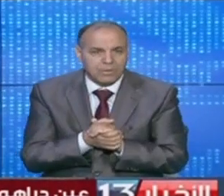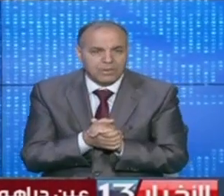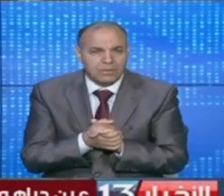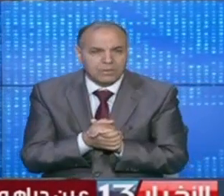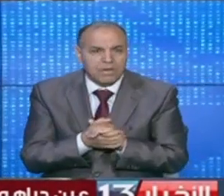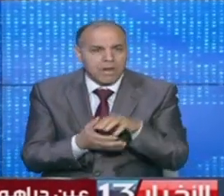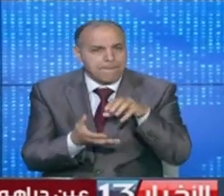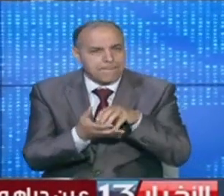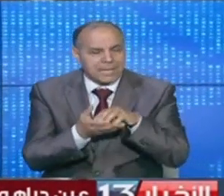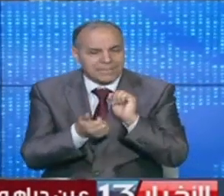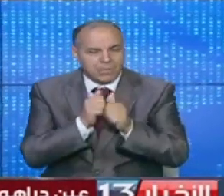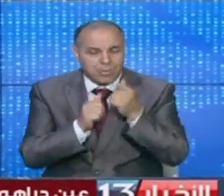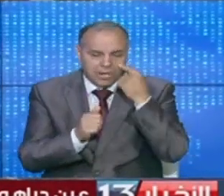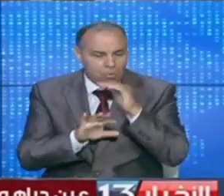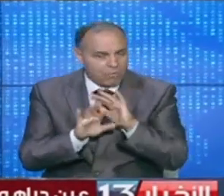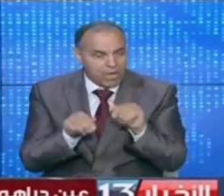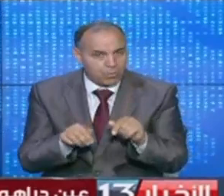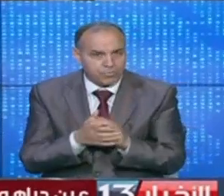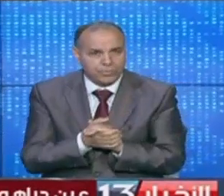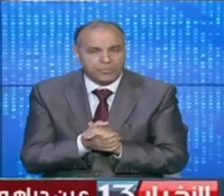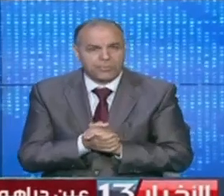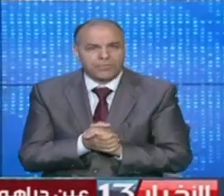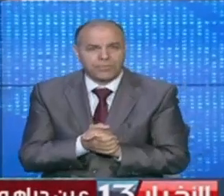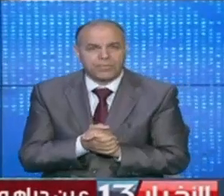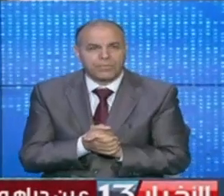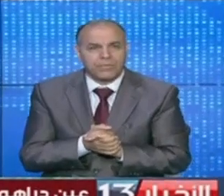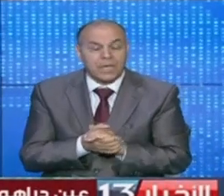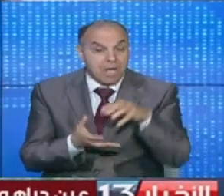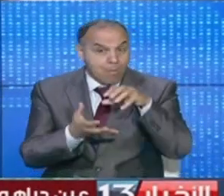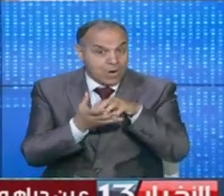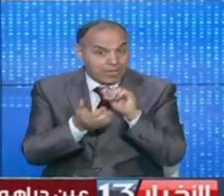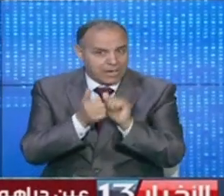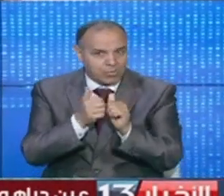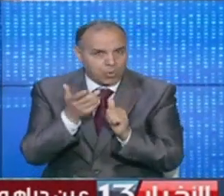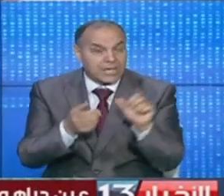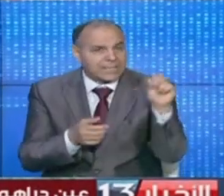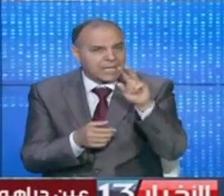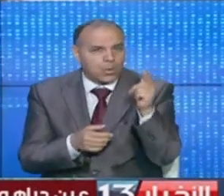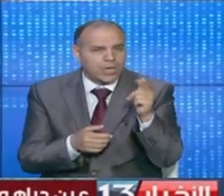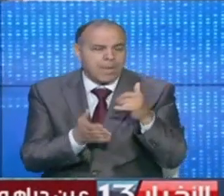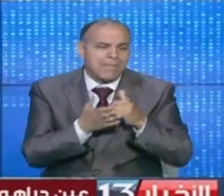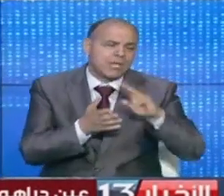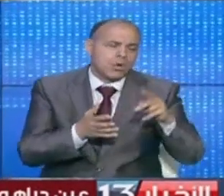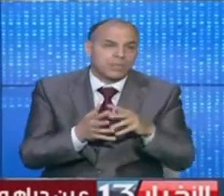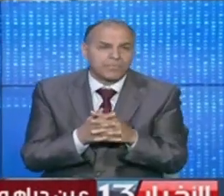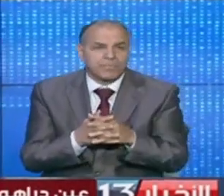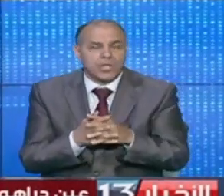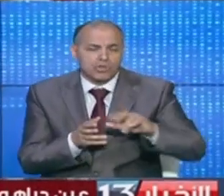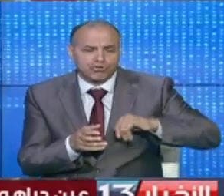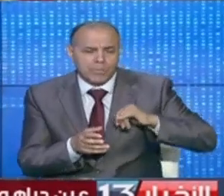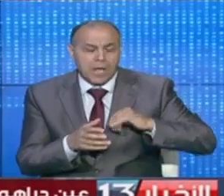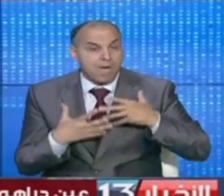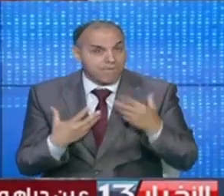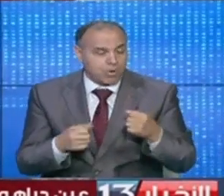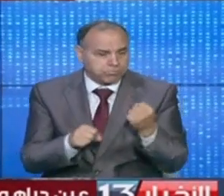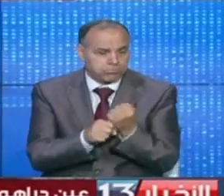المركب الرياضي بعين درهم وال اه المركب السياحي في بنتي تغيروا